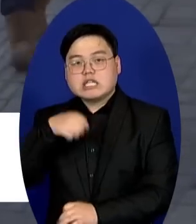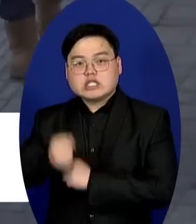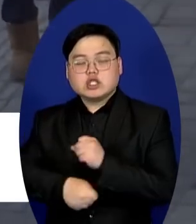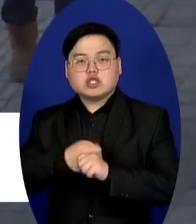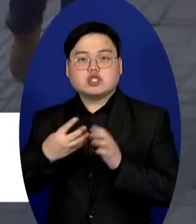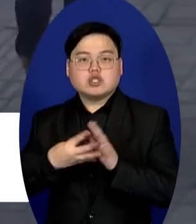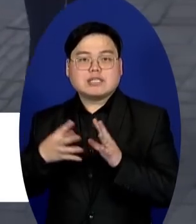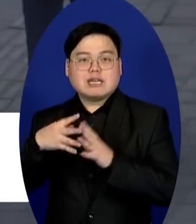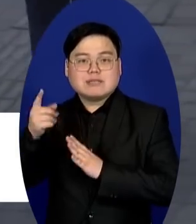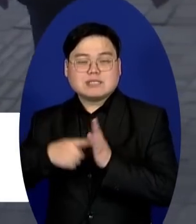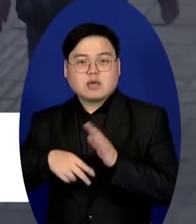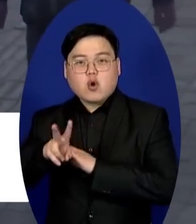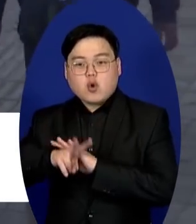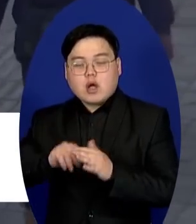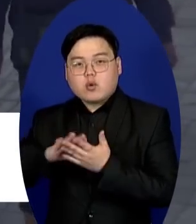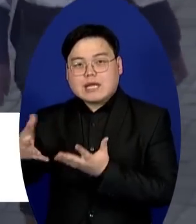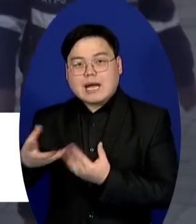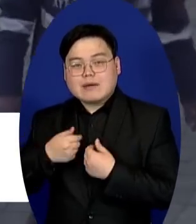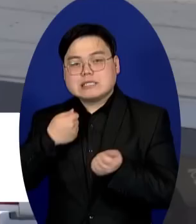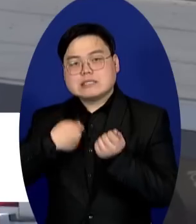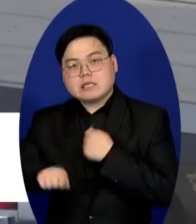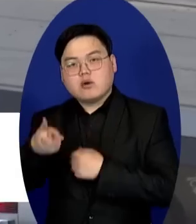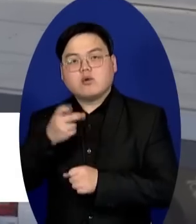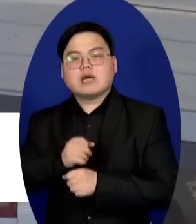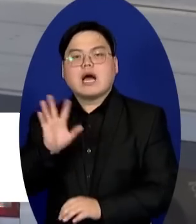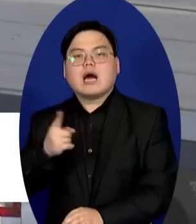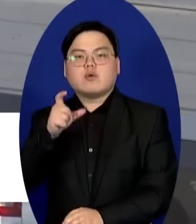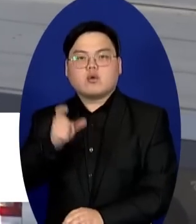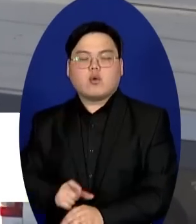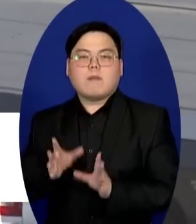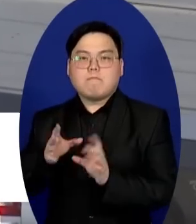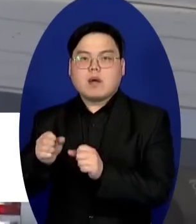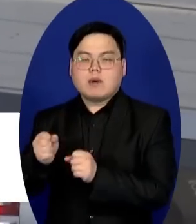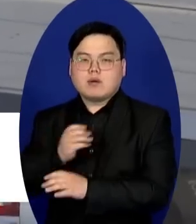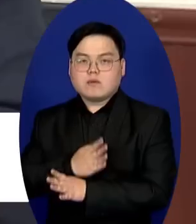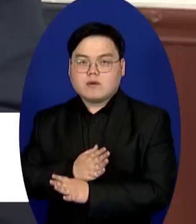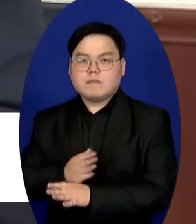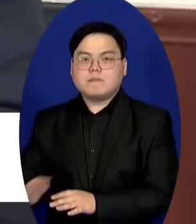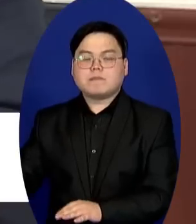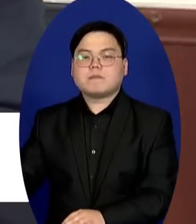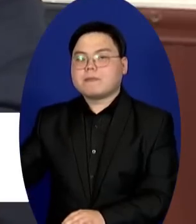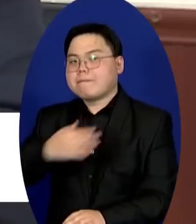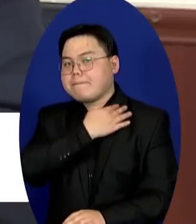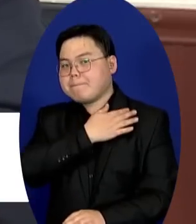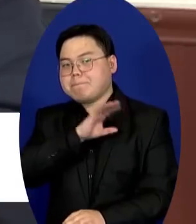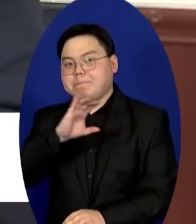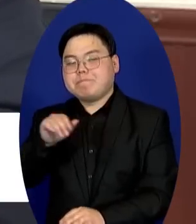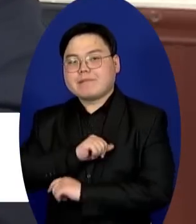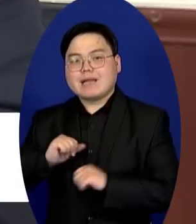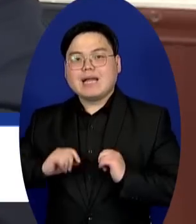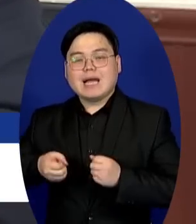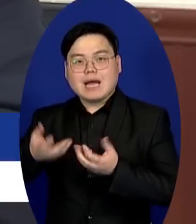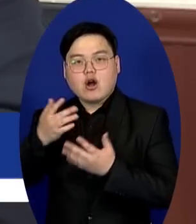сар гэхэд хулгайн гаруутаас худалдан авч зарж борлуулсан 11 хүнийг илрүүлсэн байна. Цагдаагийн байгууллагаас ер нь иргэдээс гарсан